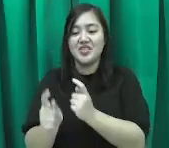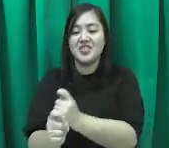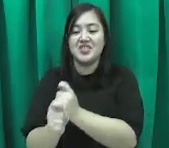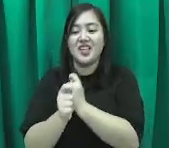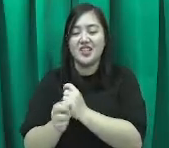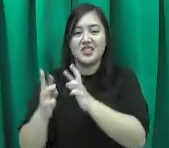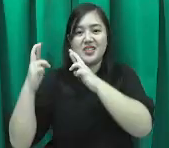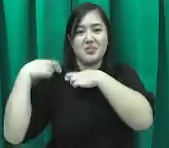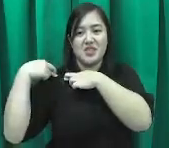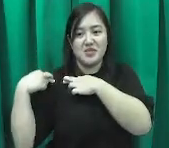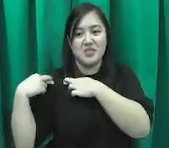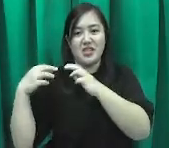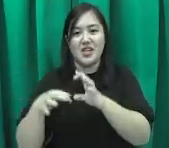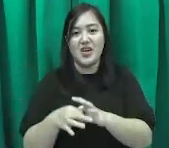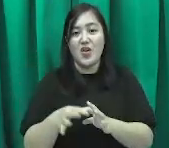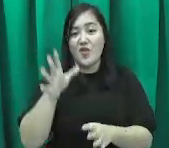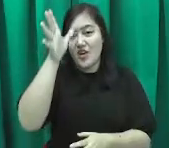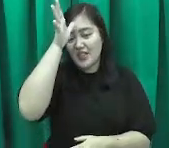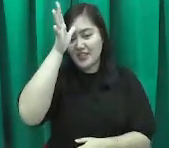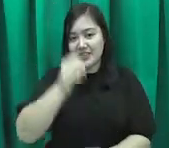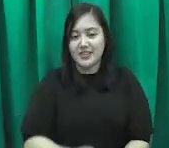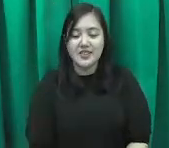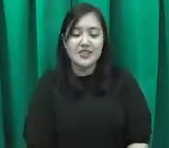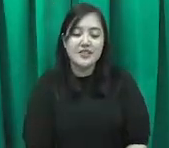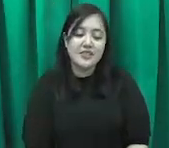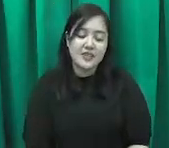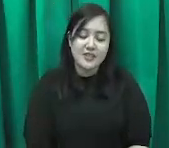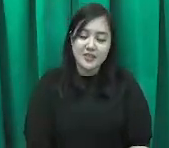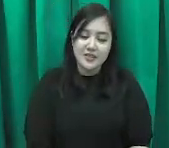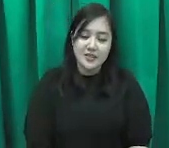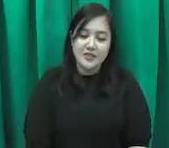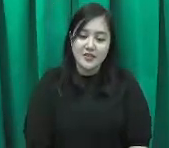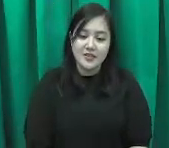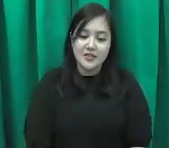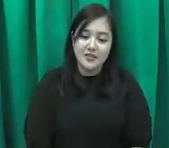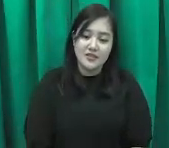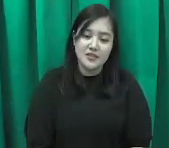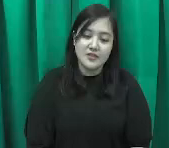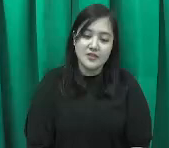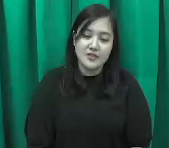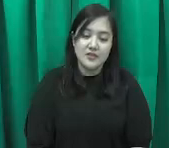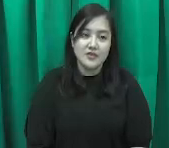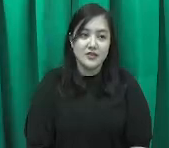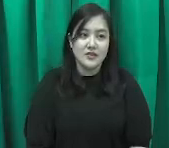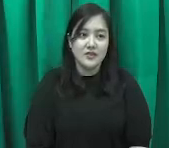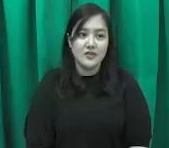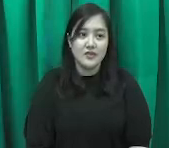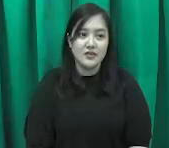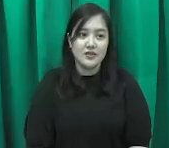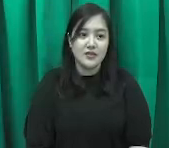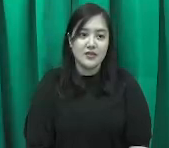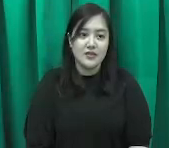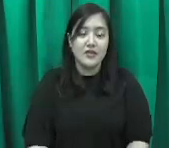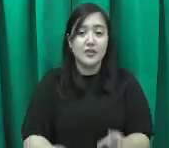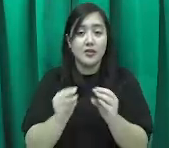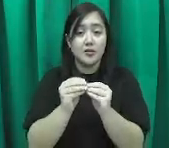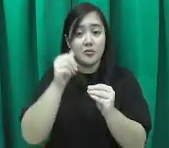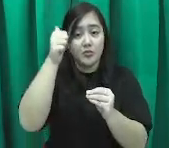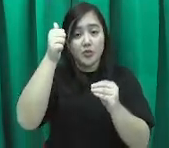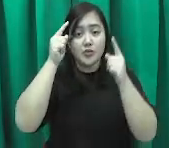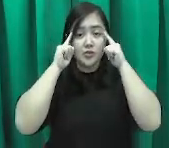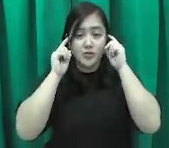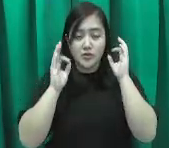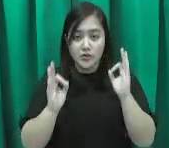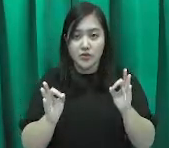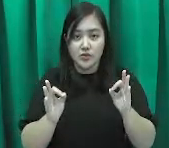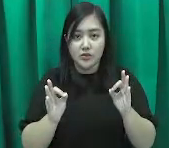Nandiyan pa rin sa tatay yung final decision. Yeah. Kaya nga, ano eh, pagka pareho kayong foundation, pareho kayong nag-grow kayo